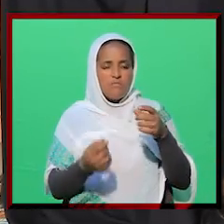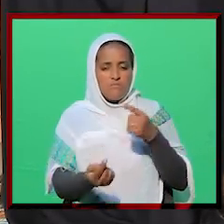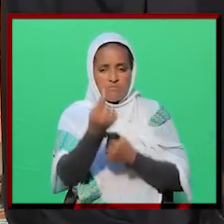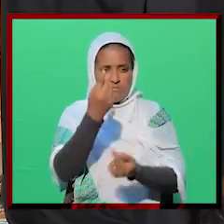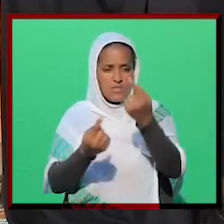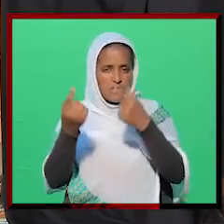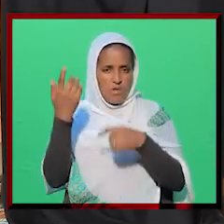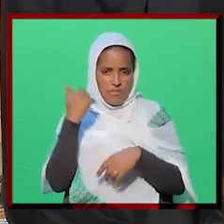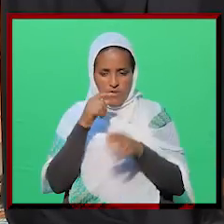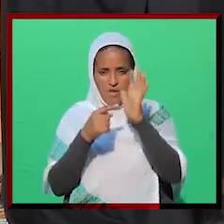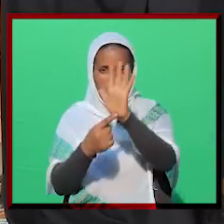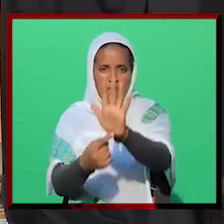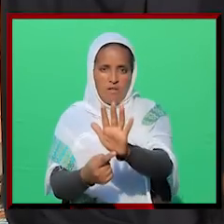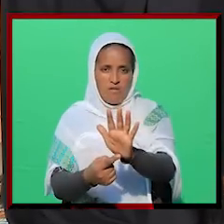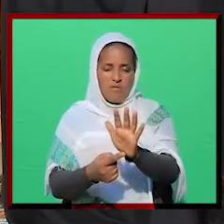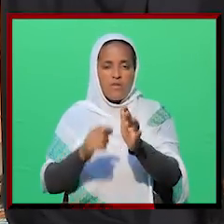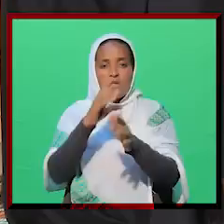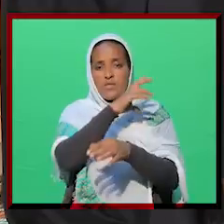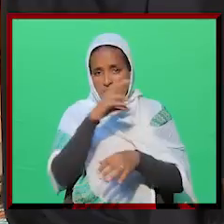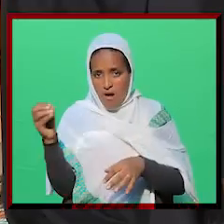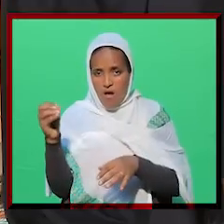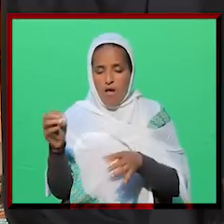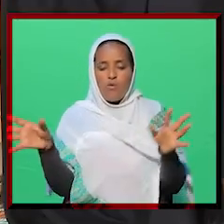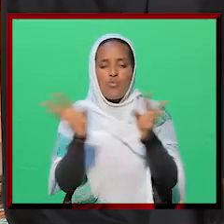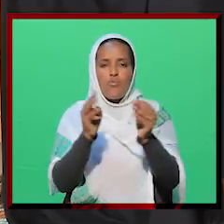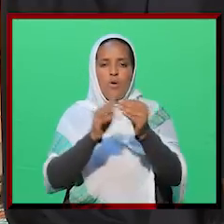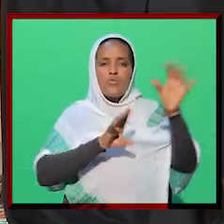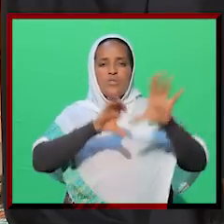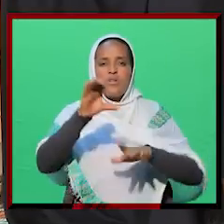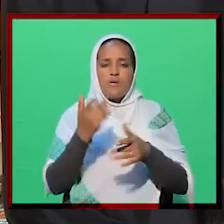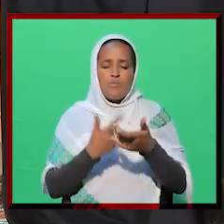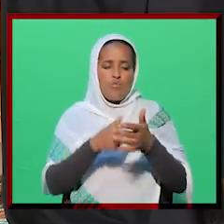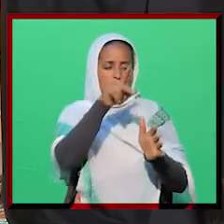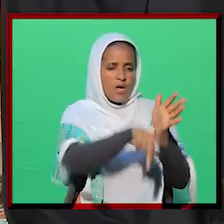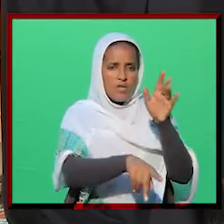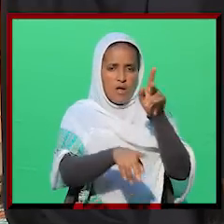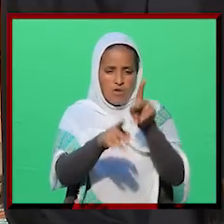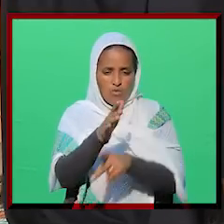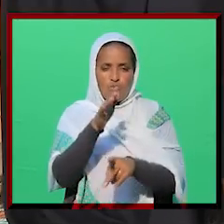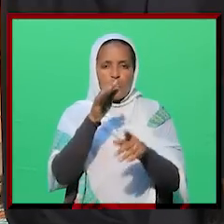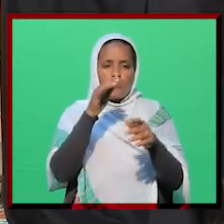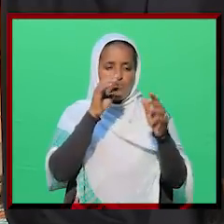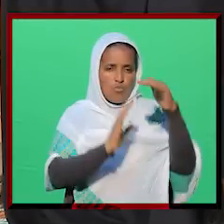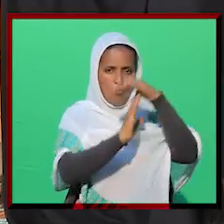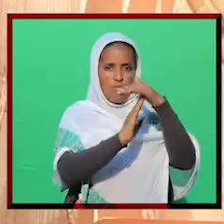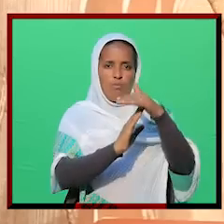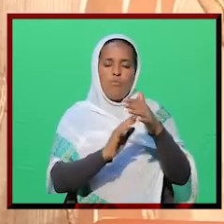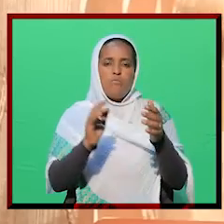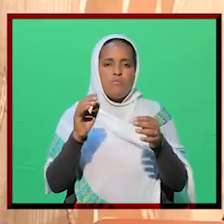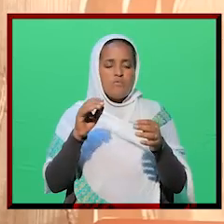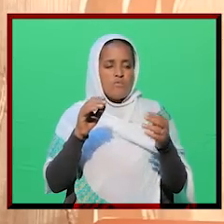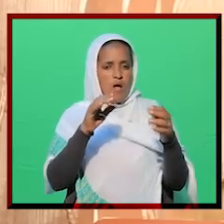እንደነበረ ነው የሚያሳየው ማለት ነው። እና ጉባኤያቱ የሚደረጉ የነበረው መገዳደሉ እንዲቆም መኳንንቱ